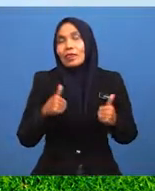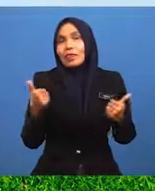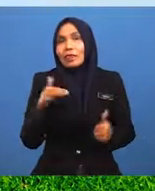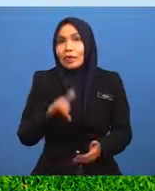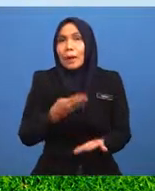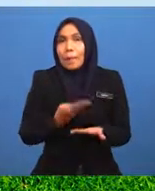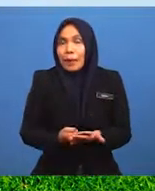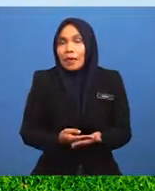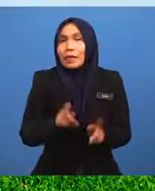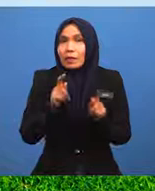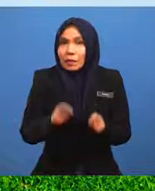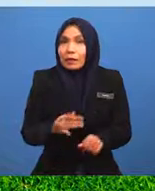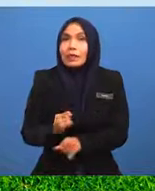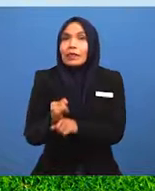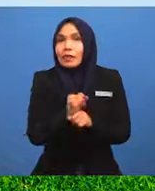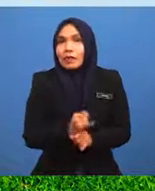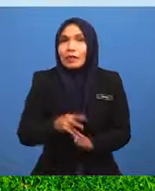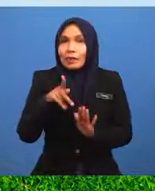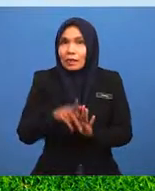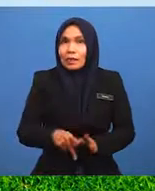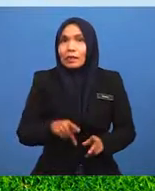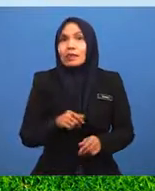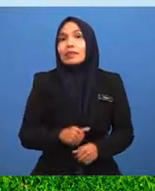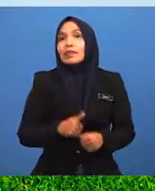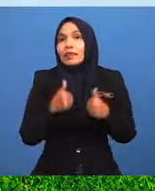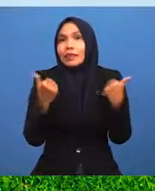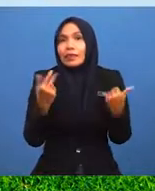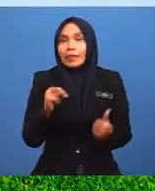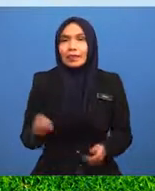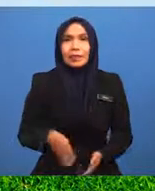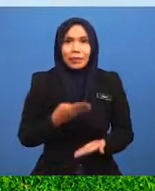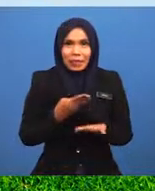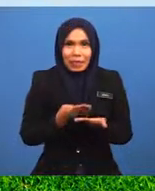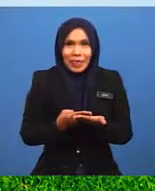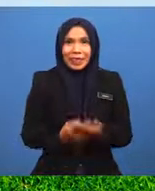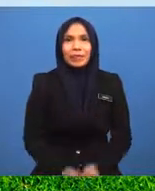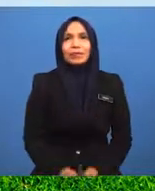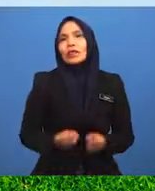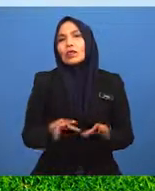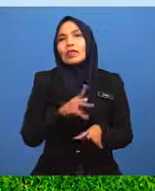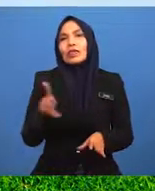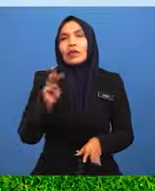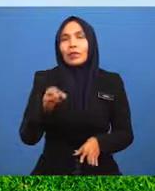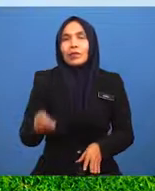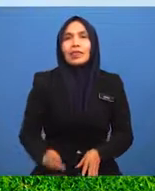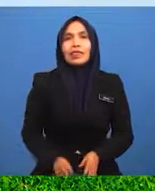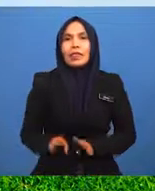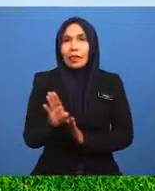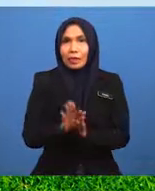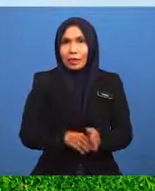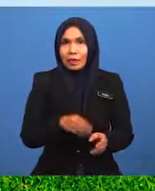kesihatan dan amalkan gaya hidup sihat. Baik, sudahkah murid-murid bersedia